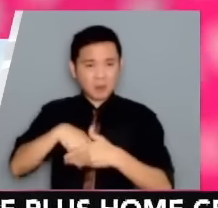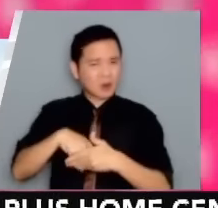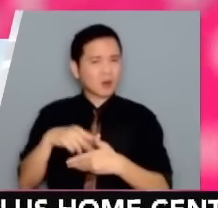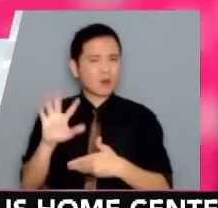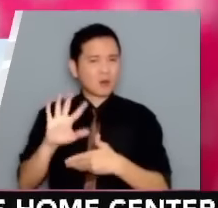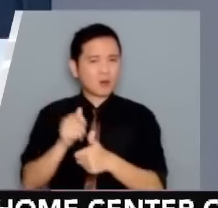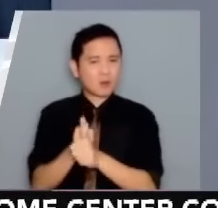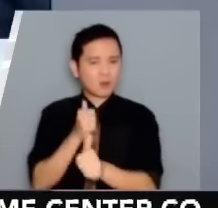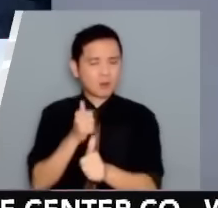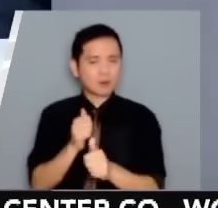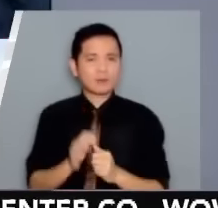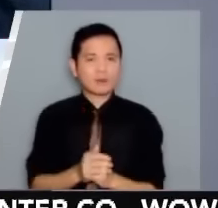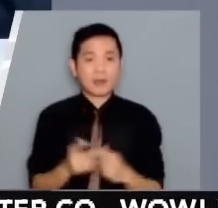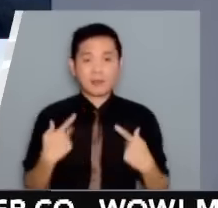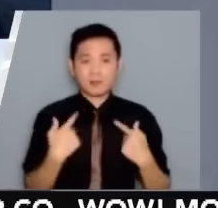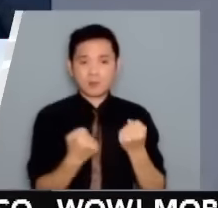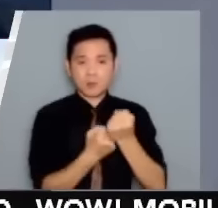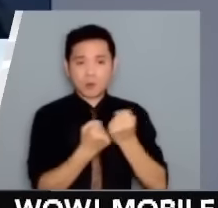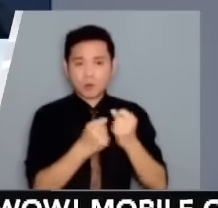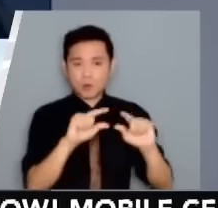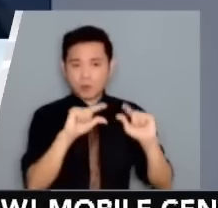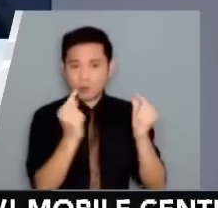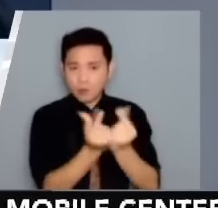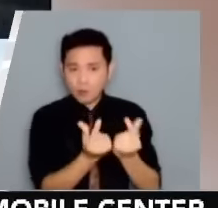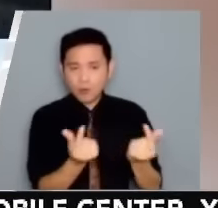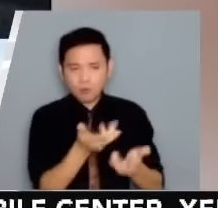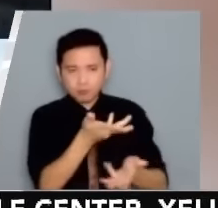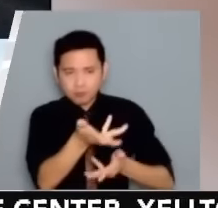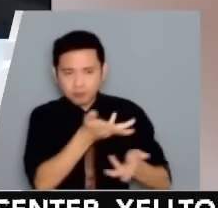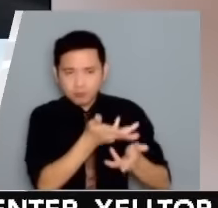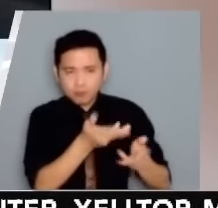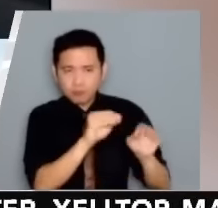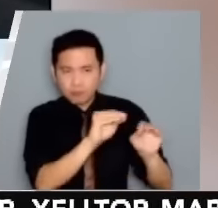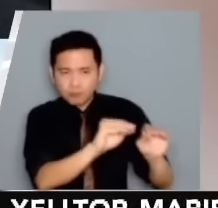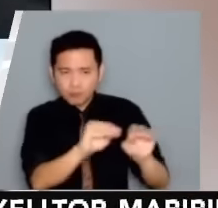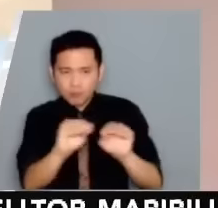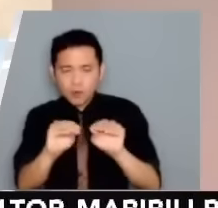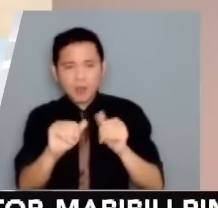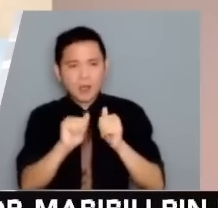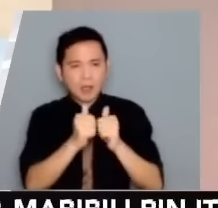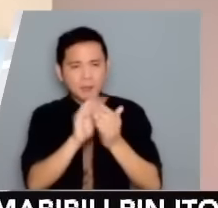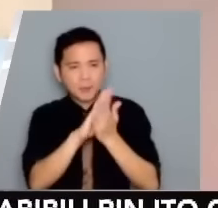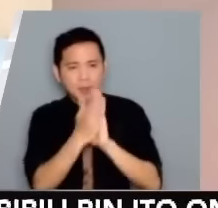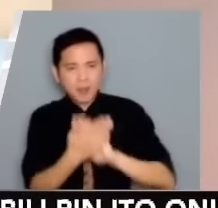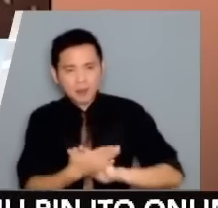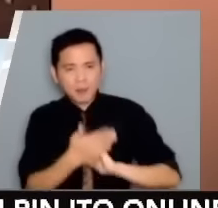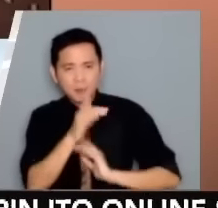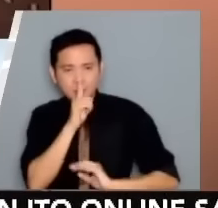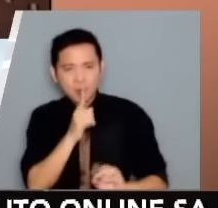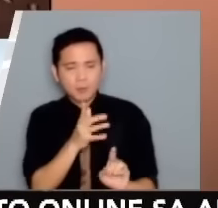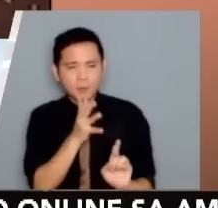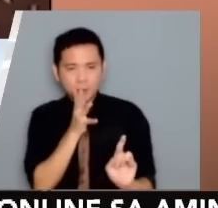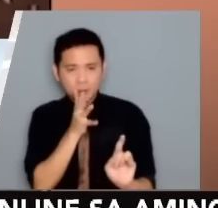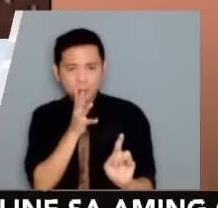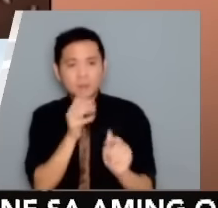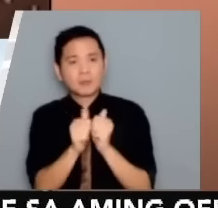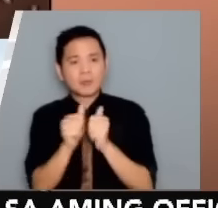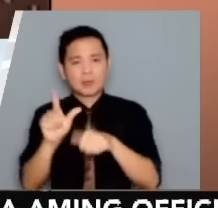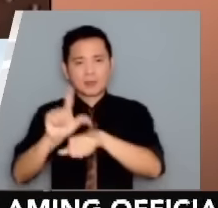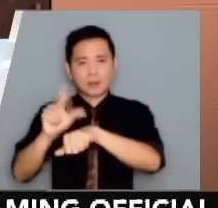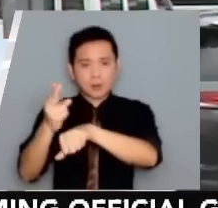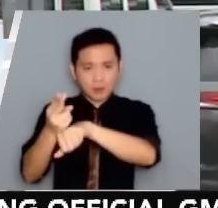para tulungan silang magampanan ang mga tungkulin bilang magulang bibigyan din ng mga livelihood project at educational